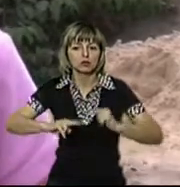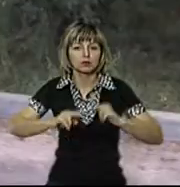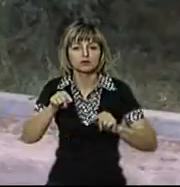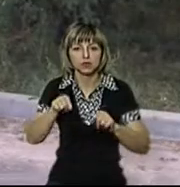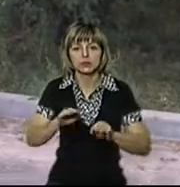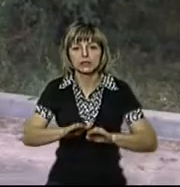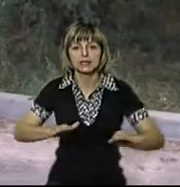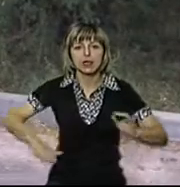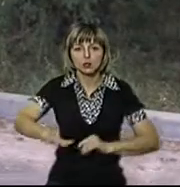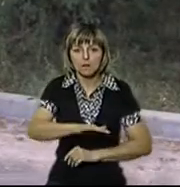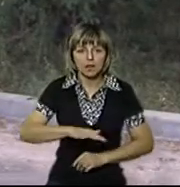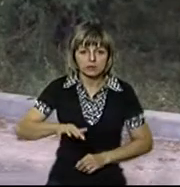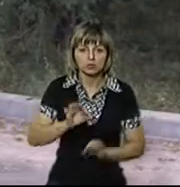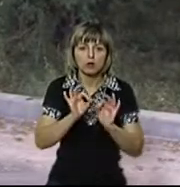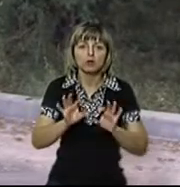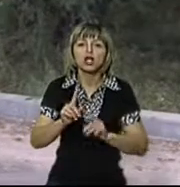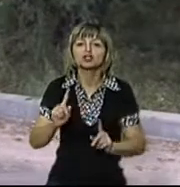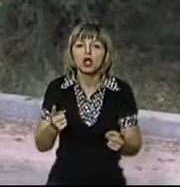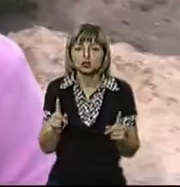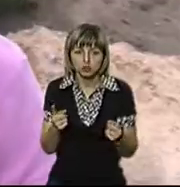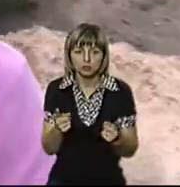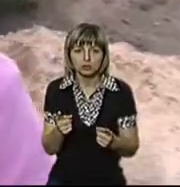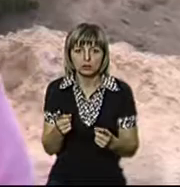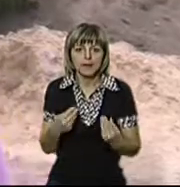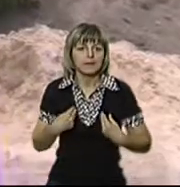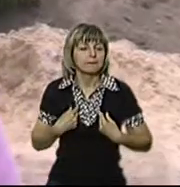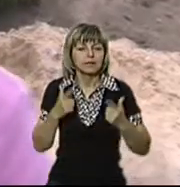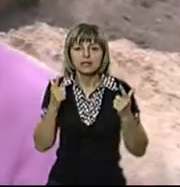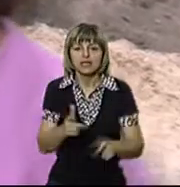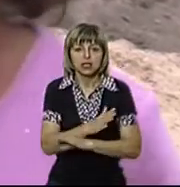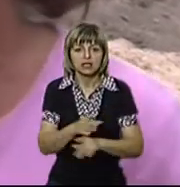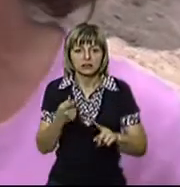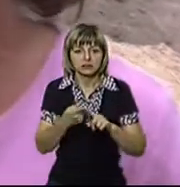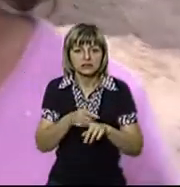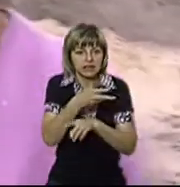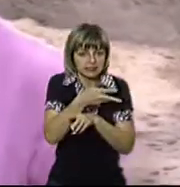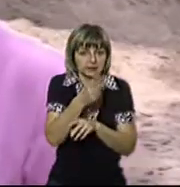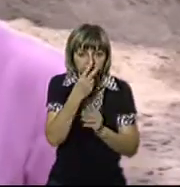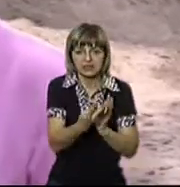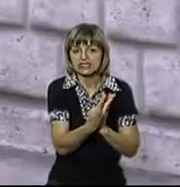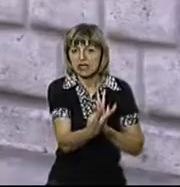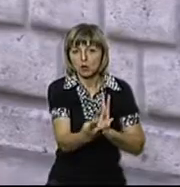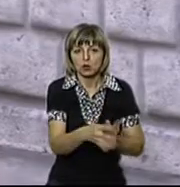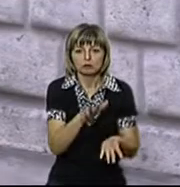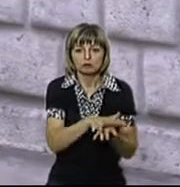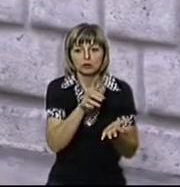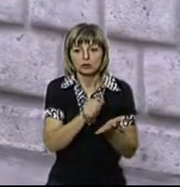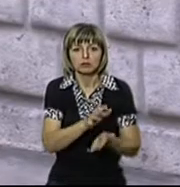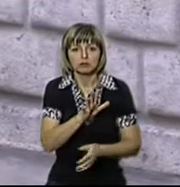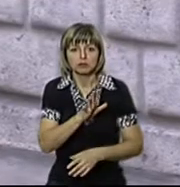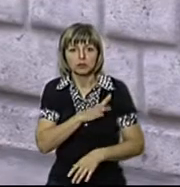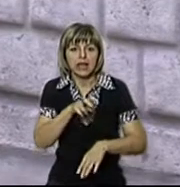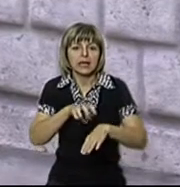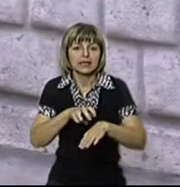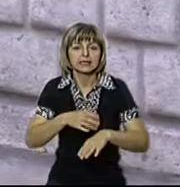тут дитячого майданчика. Пояснює, чому. Ми не даємо добра, дивіться, оце знімайте теж, забор побитий, бачите, була лікарка